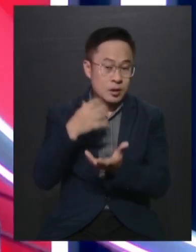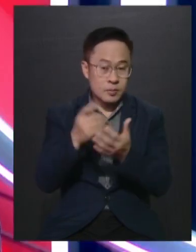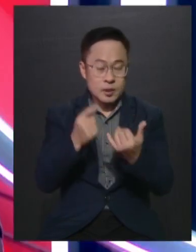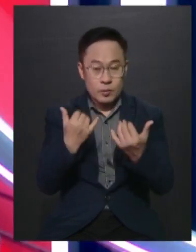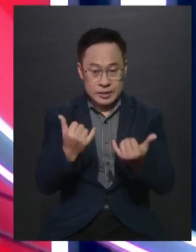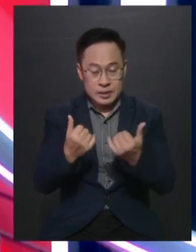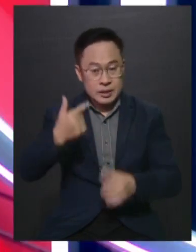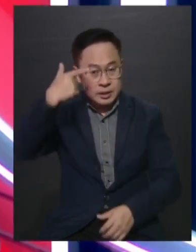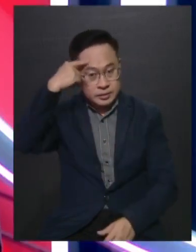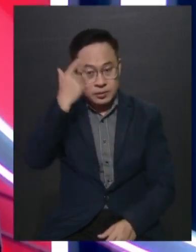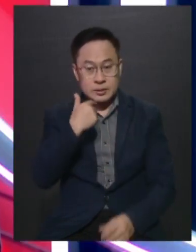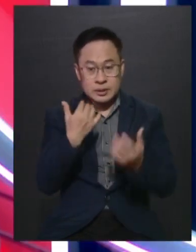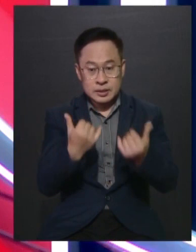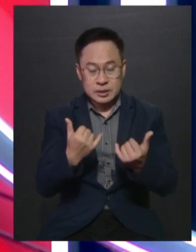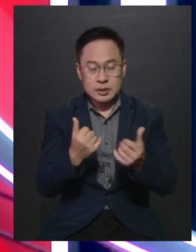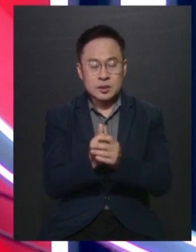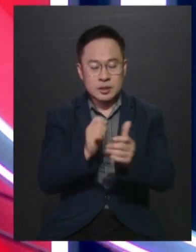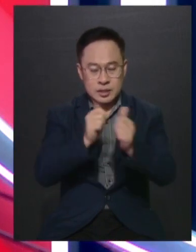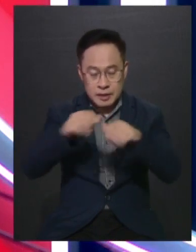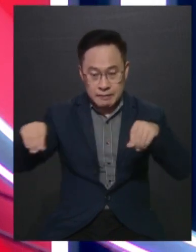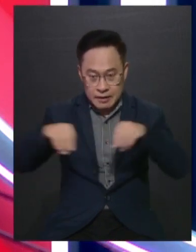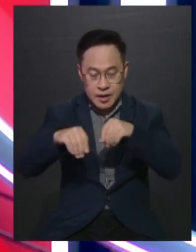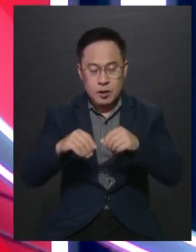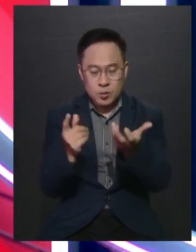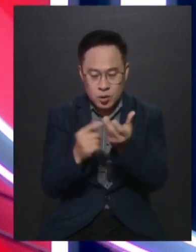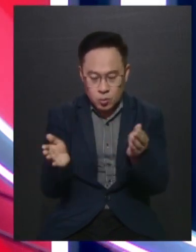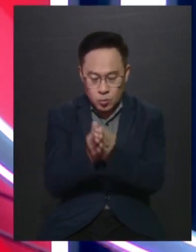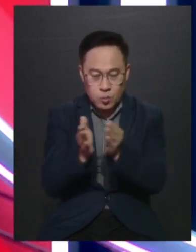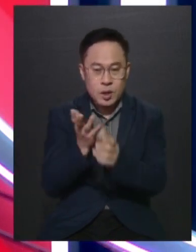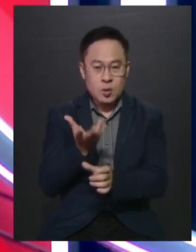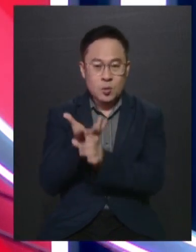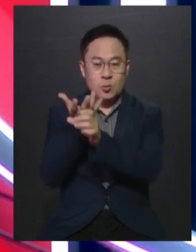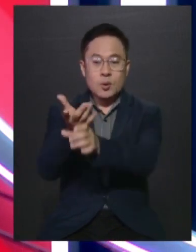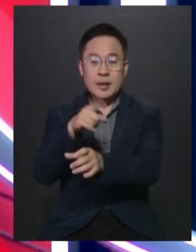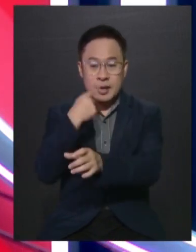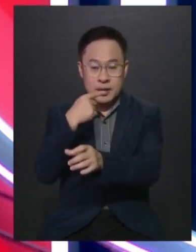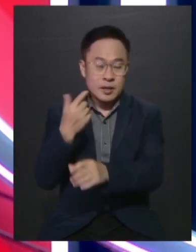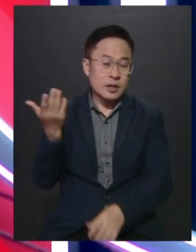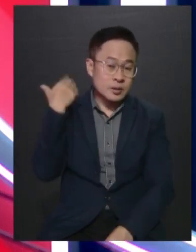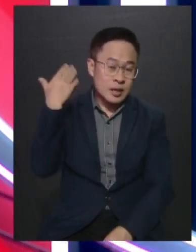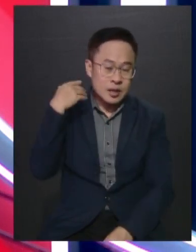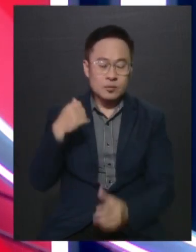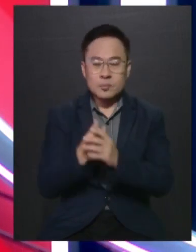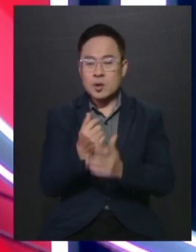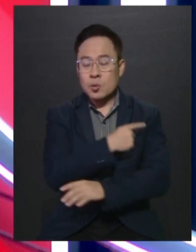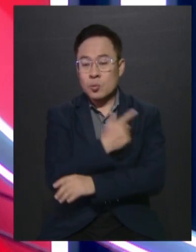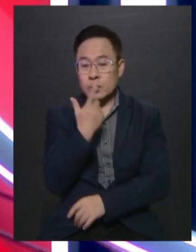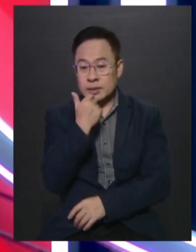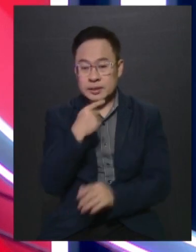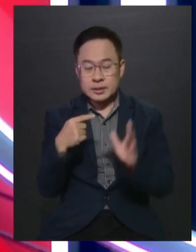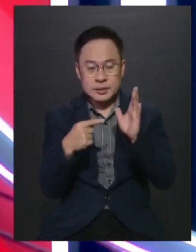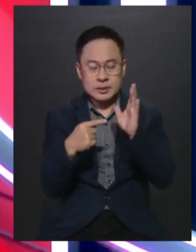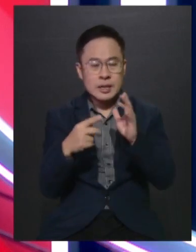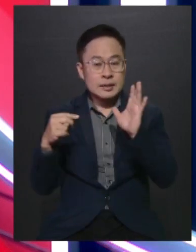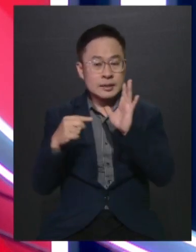ขันกำลังเข้มข้นนะครับในแง่ของการลุ้นแชมป์แล้วก็เมื่อสุดสัปดาห์ที่ผ่านมาในแมตช Dayที่ 20ครับปรากฏว่าในเกมที่บลูเวฟ